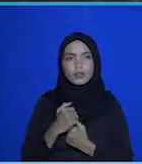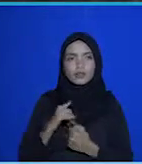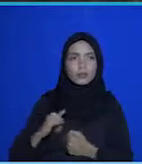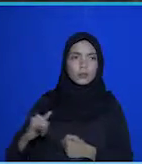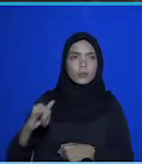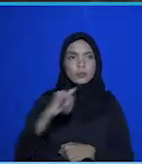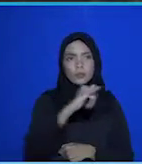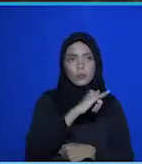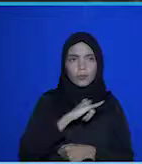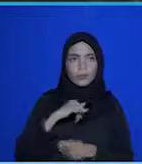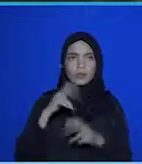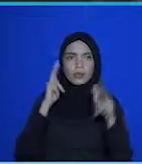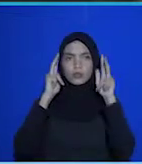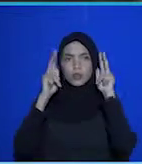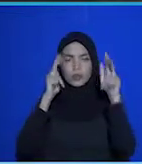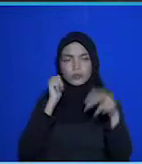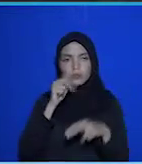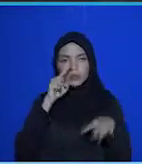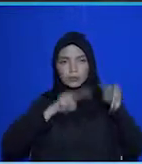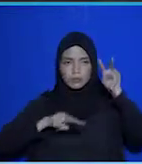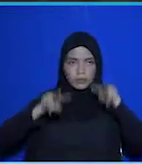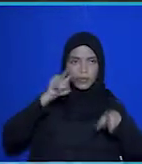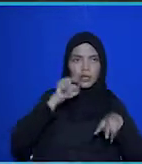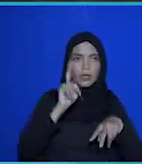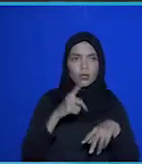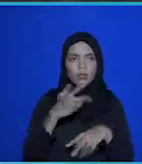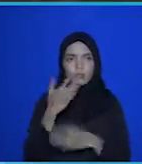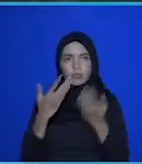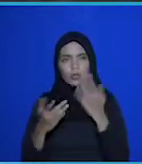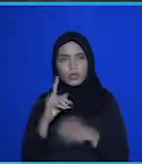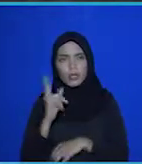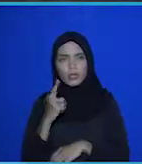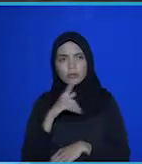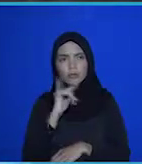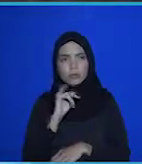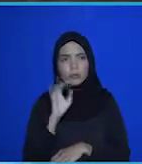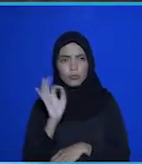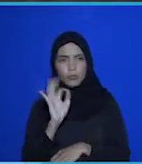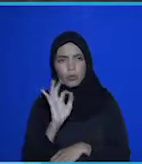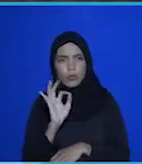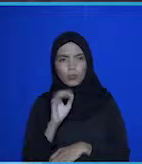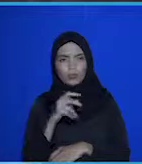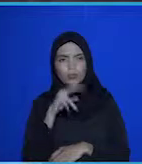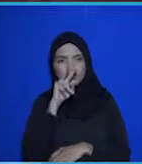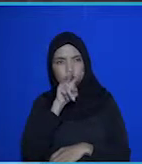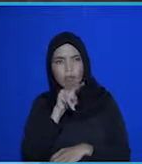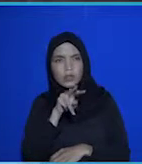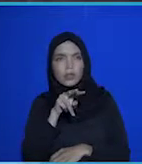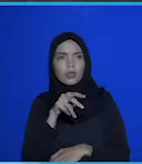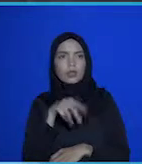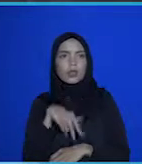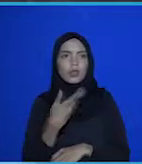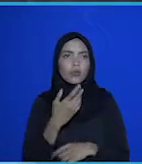ini terpantau. Kemudian kalau ada hal-hal yang masih belum kami bisa cermati, kemudian teman-teman